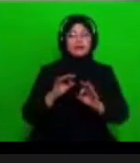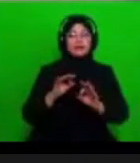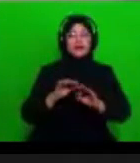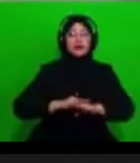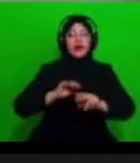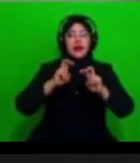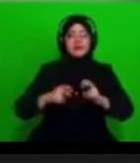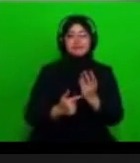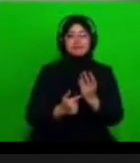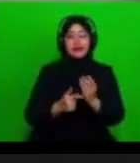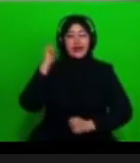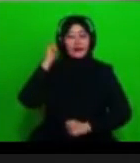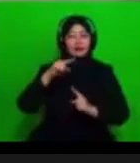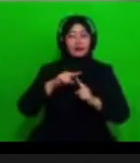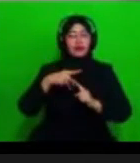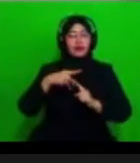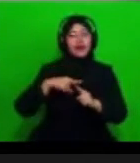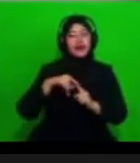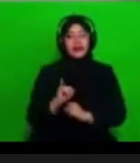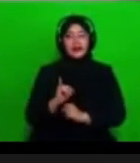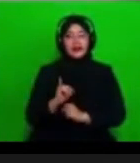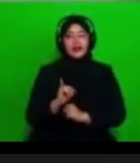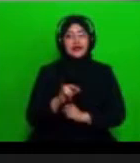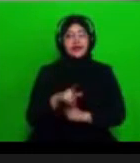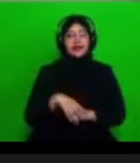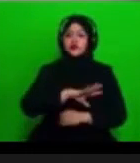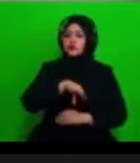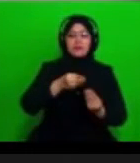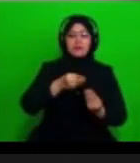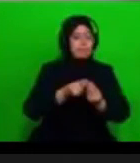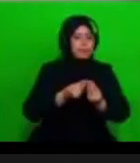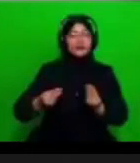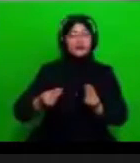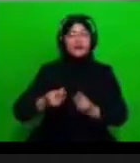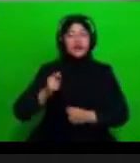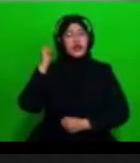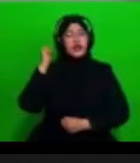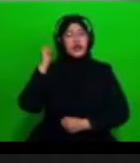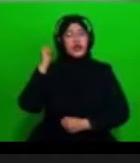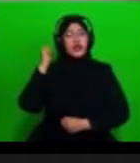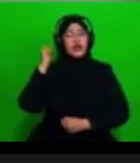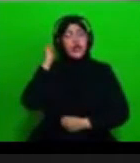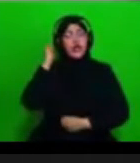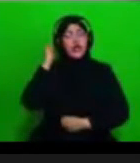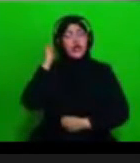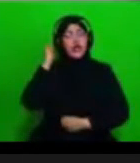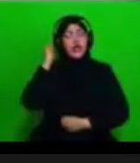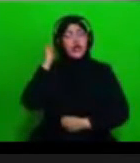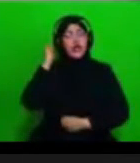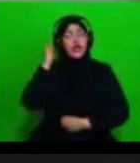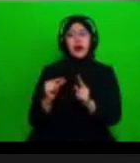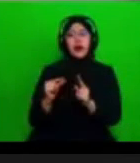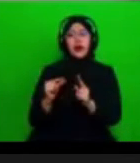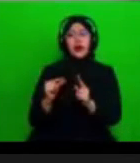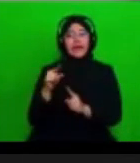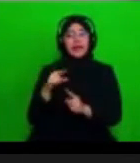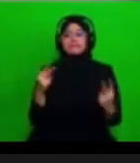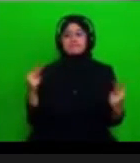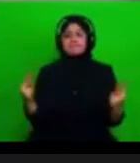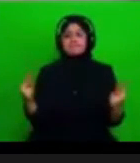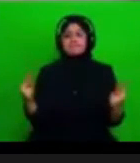Ibu Teti Herawati Endang Aminuddin beserta pengurus, Ibu-ibu pengurus Dharma Wanita Persatuan yang